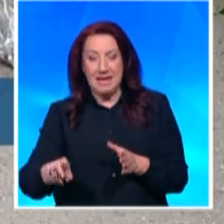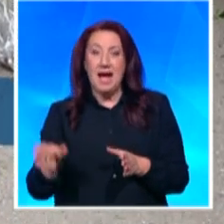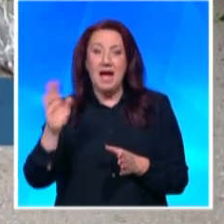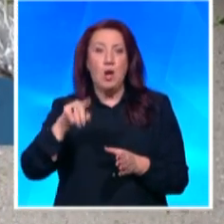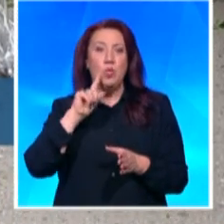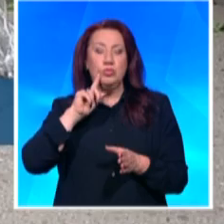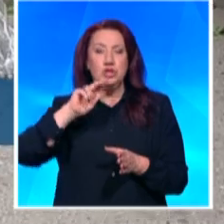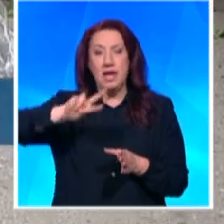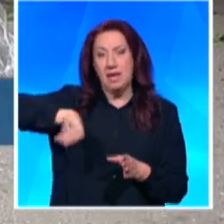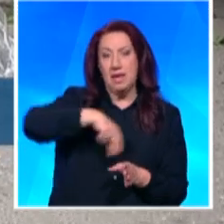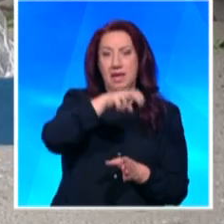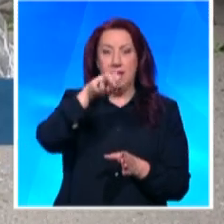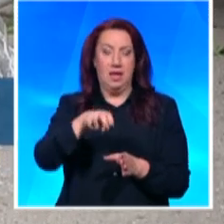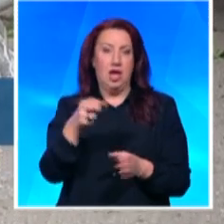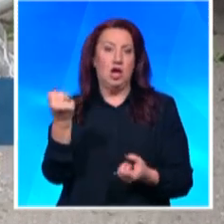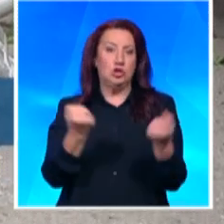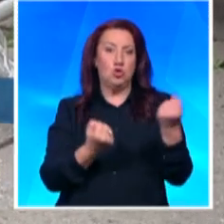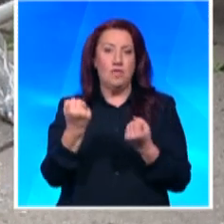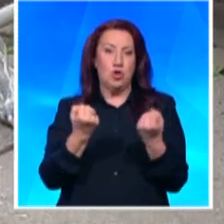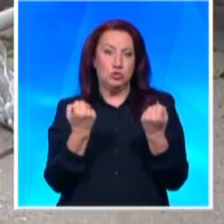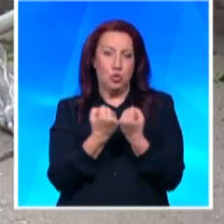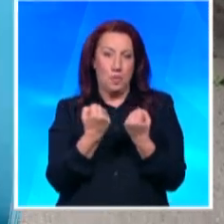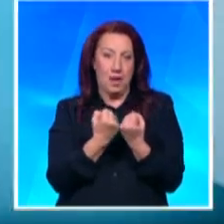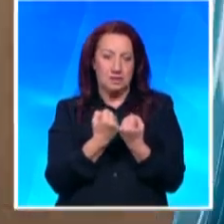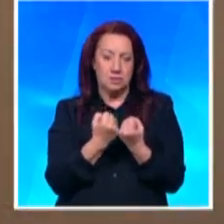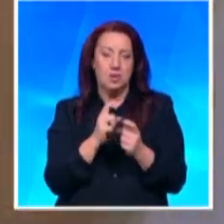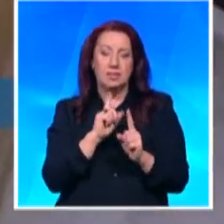на шофьорското място. Няма пострадали при инцидента.